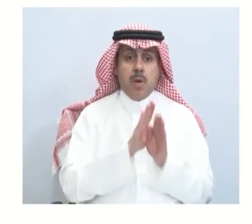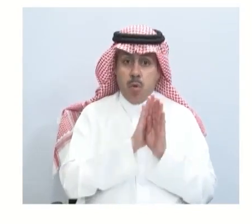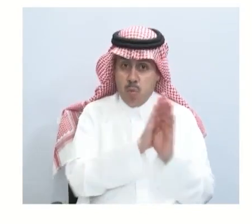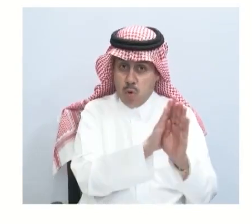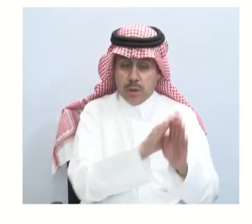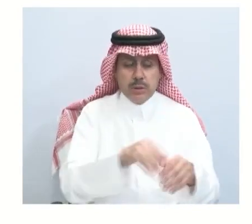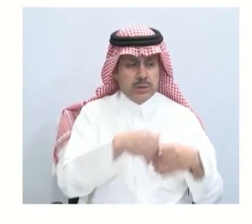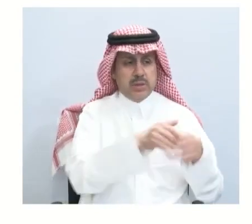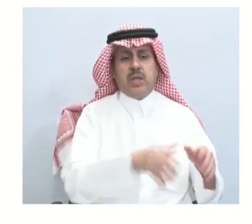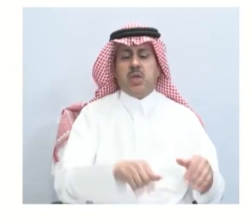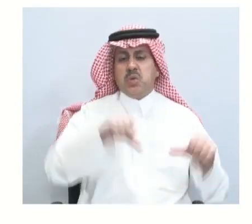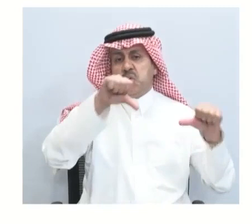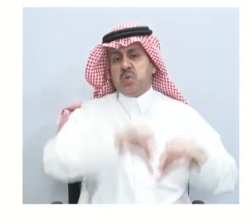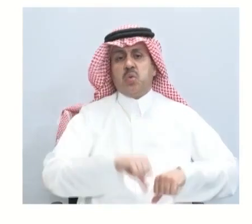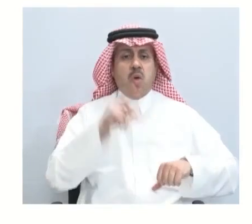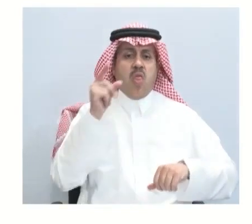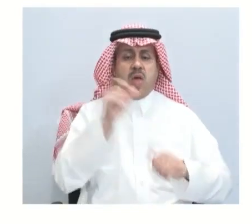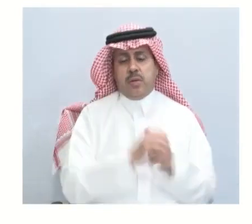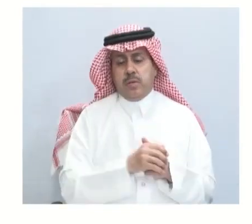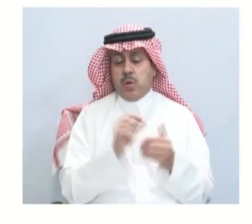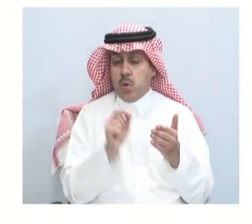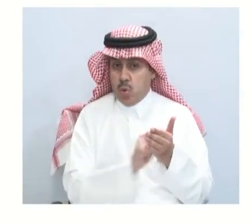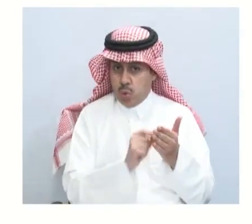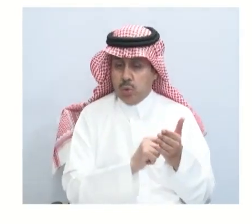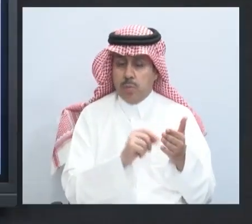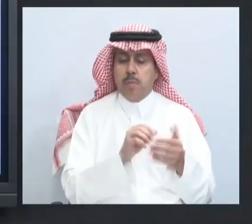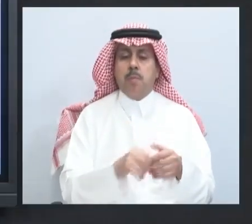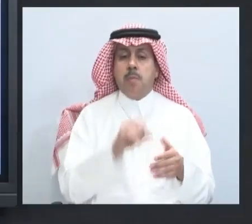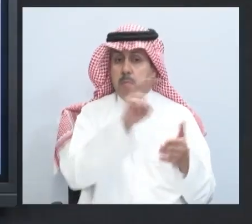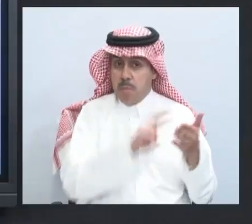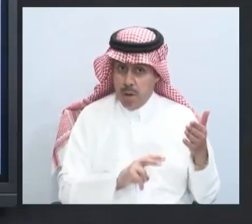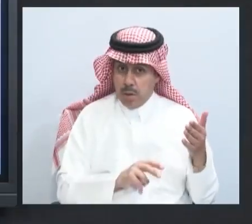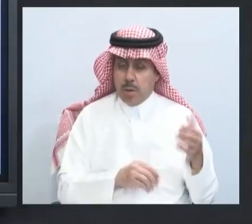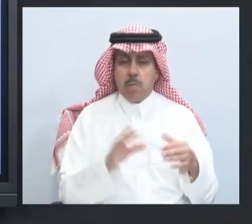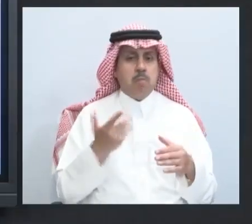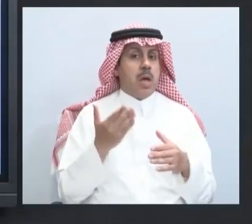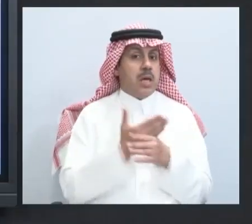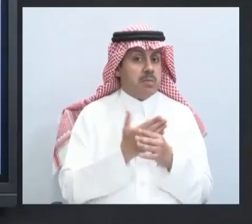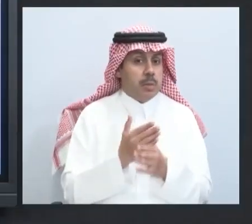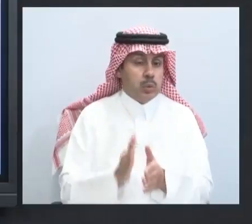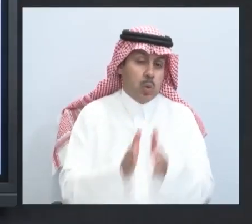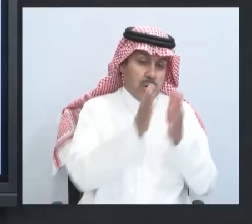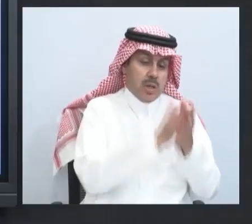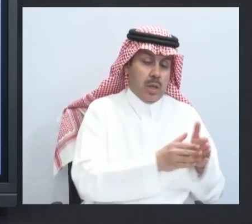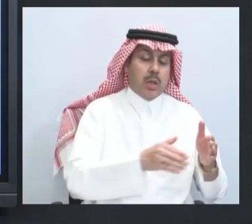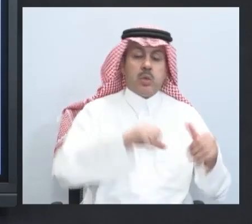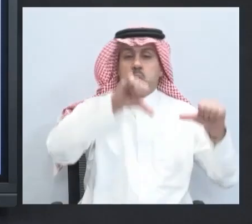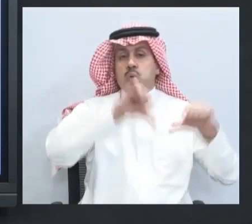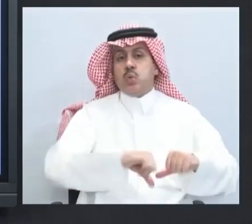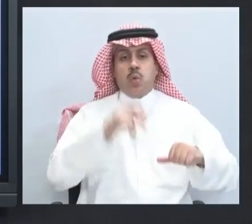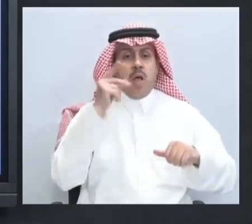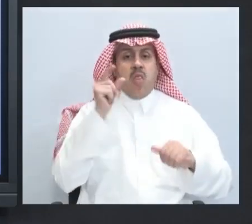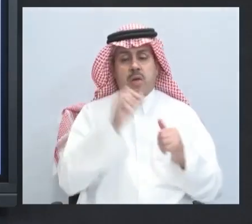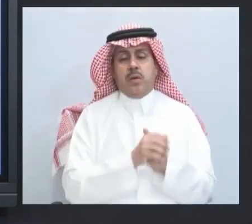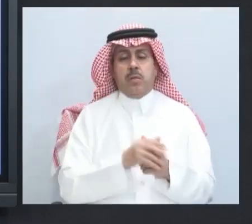على ترك سوء الظن اكتب مقال اخي الطالب اختي الطالبه ما هي الاسباب التي تؤدي غالبا الى سوء الظن